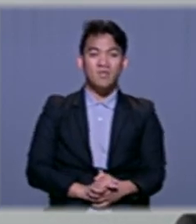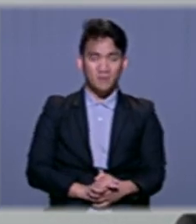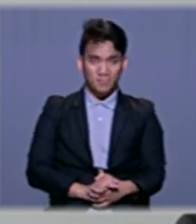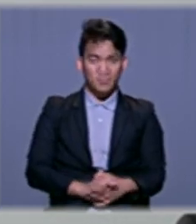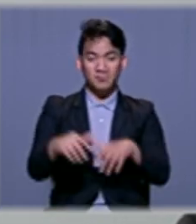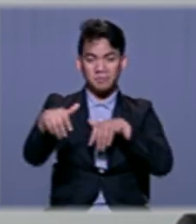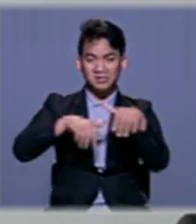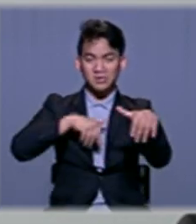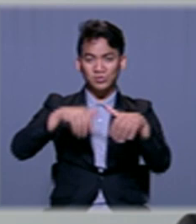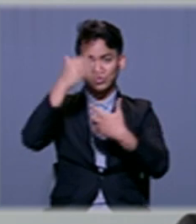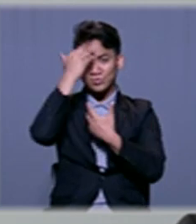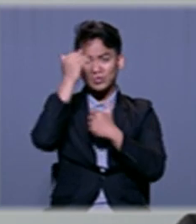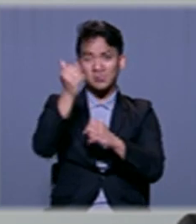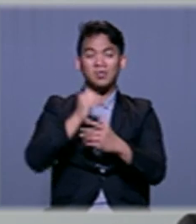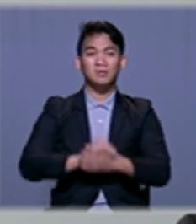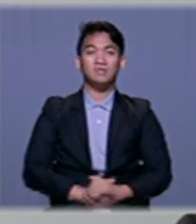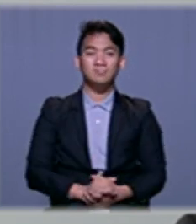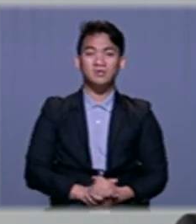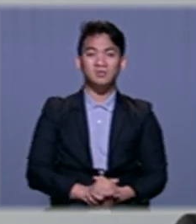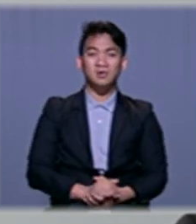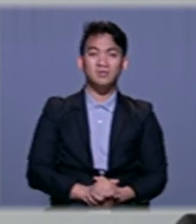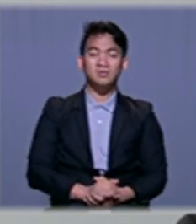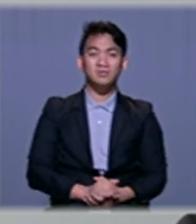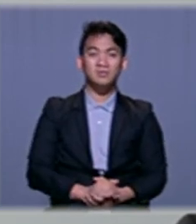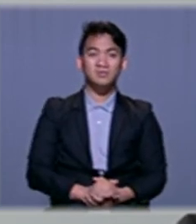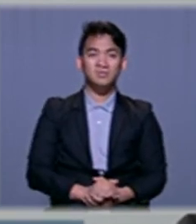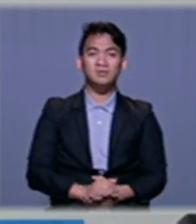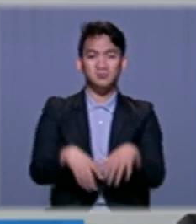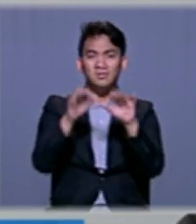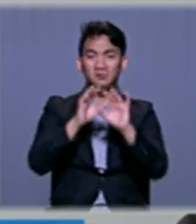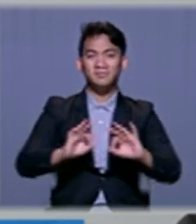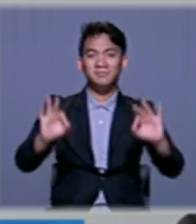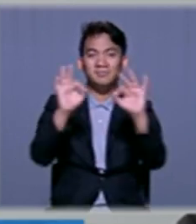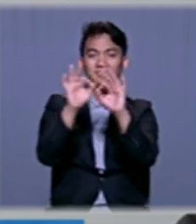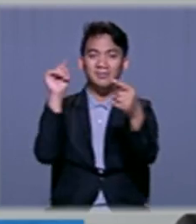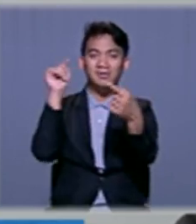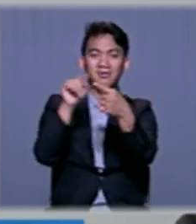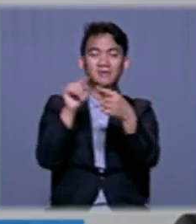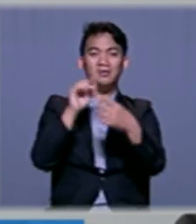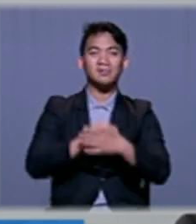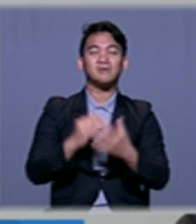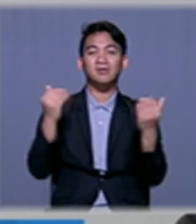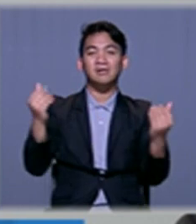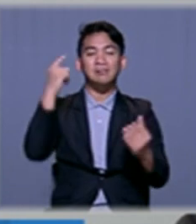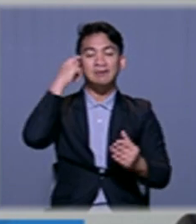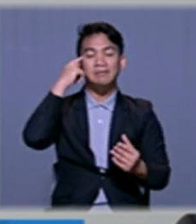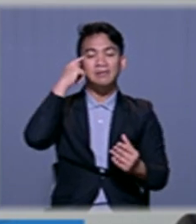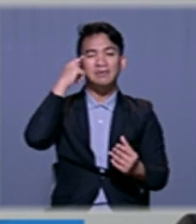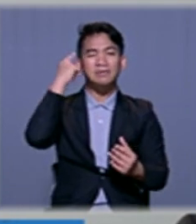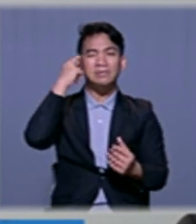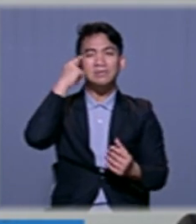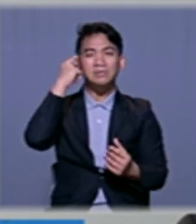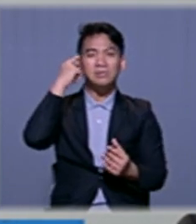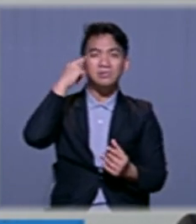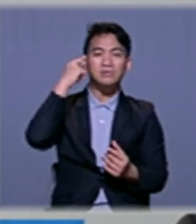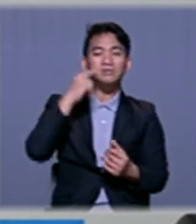ที่ประชาชนสนใจนะครับถือว่าเป็นคดีสำคัญนะฮะการพิจารณาคดีนี้ต้องกระทำโดยรอบคอบ